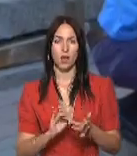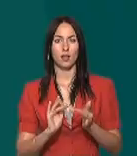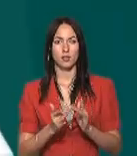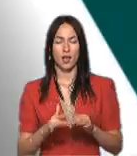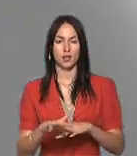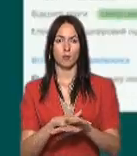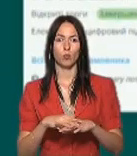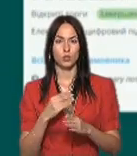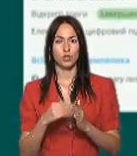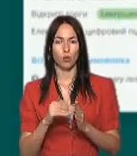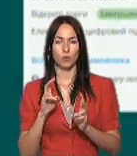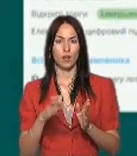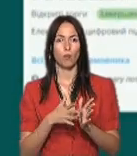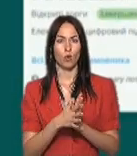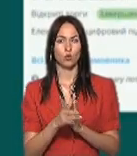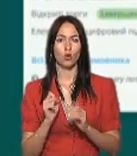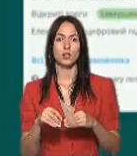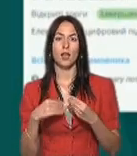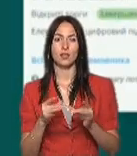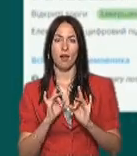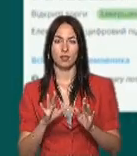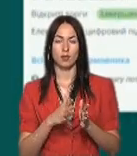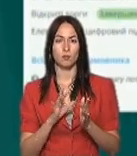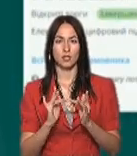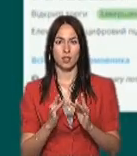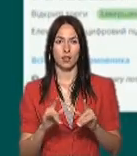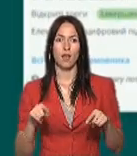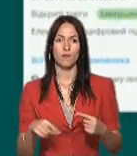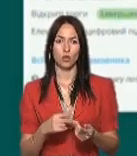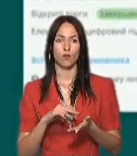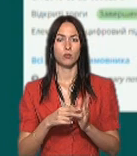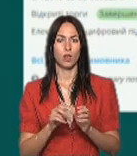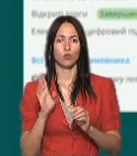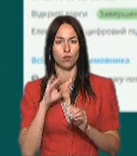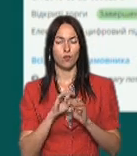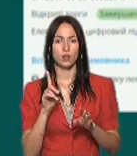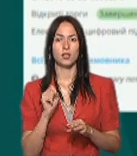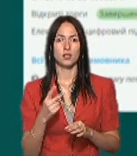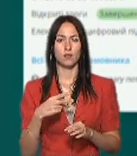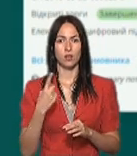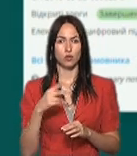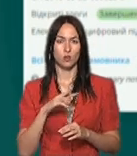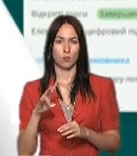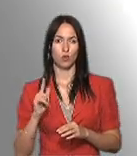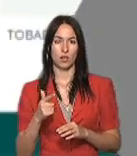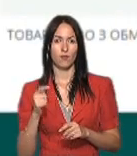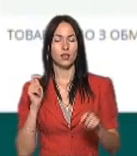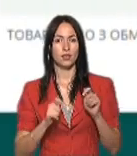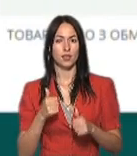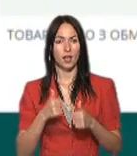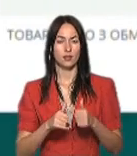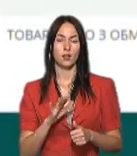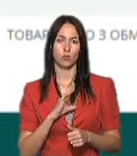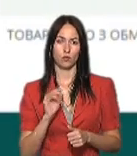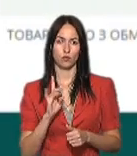«Прозоро». За даними сайту, відновити фонтан планують майже за 21 мільйон гривень. Тендер провели в червні. Переможцем